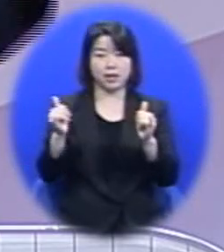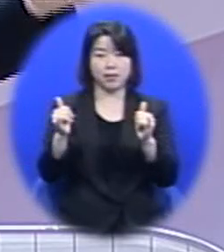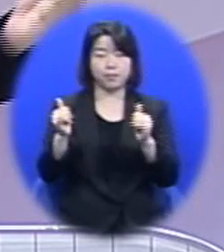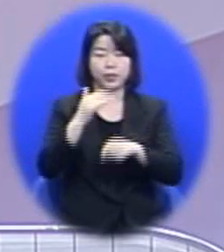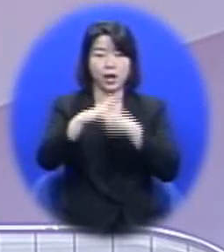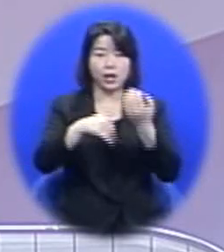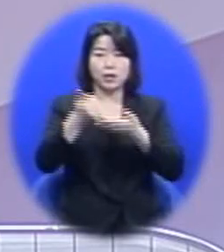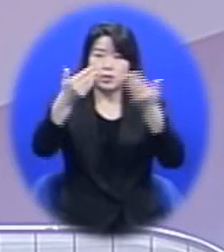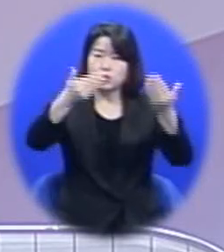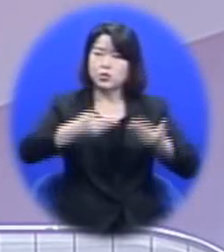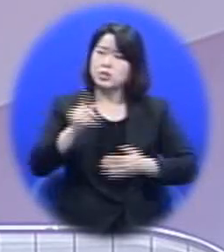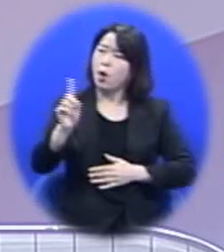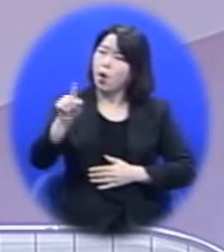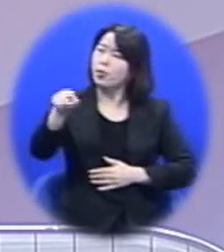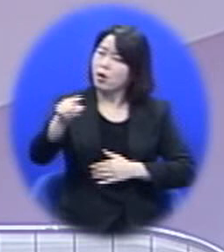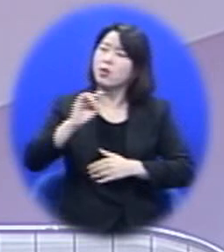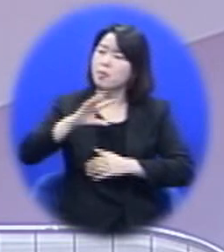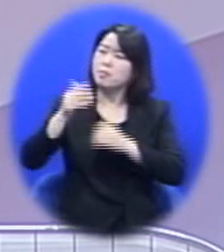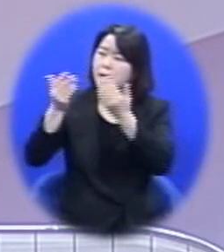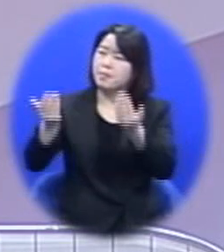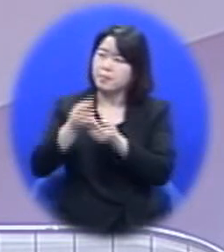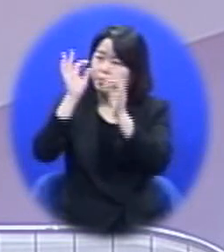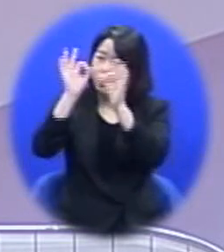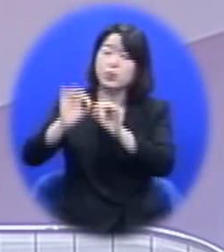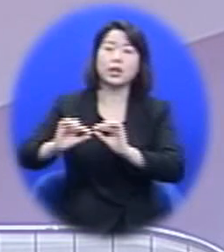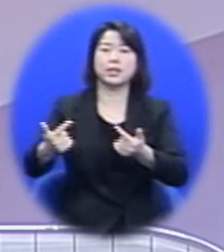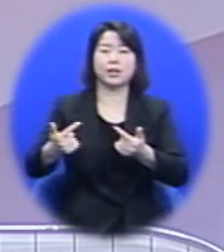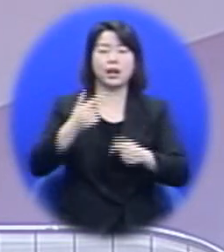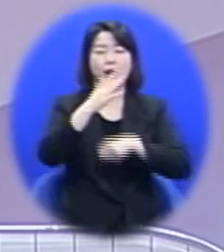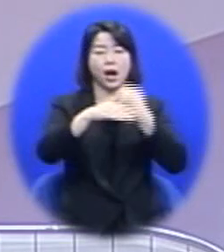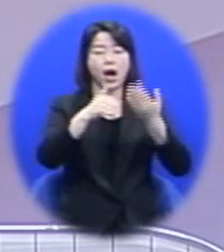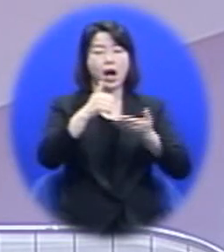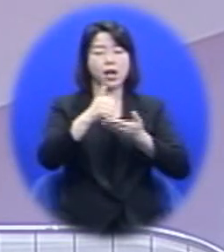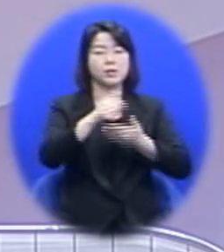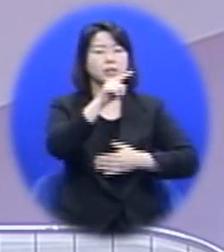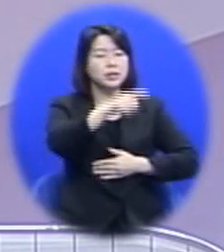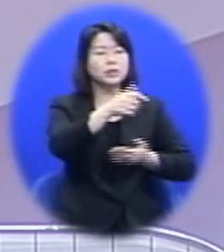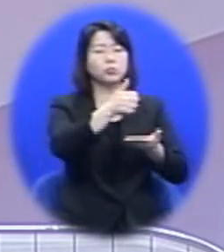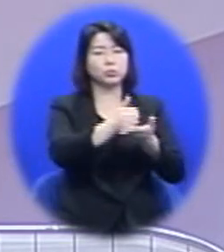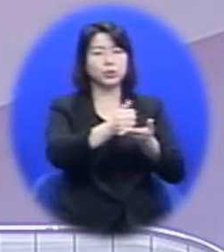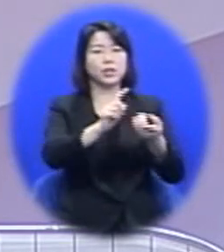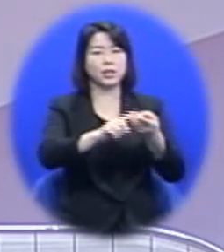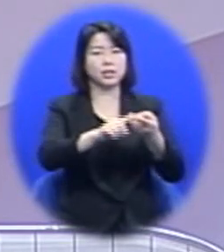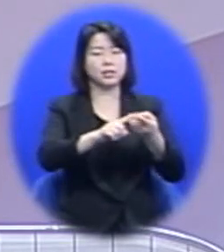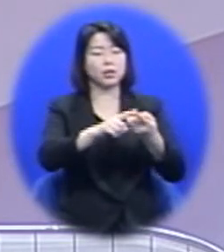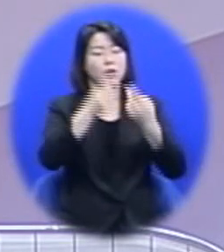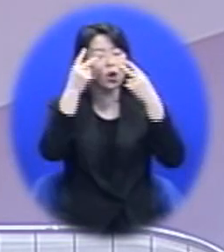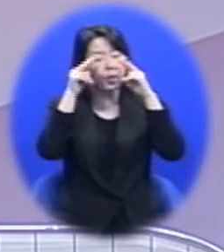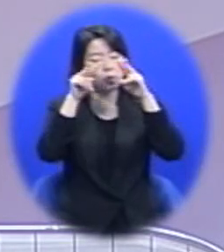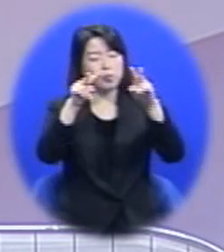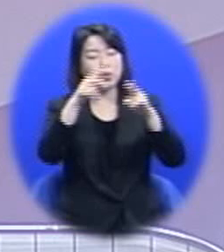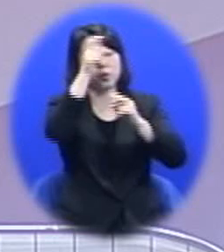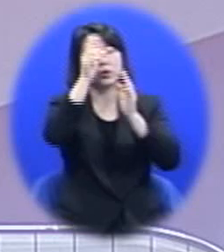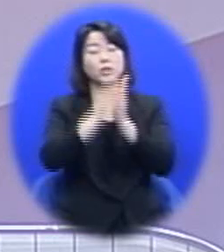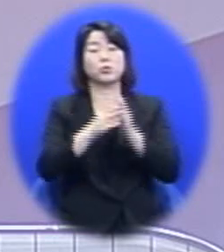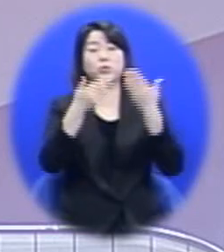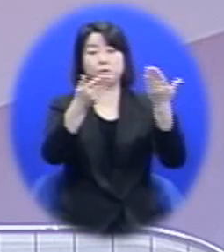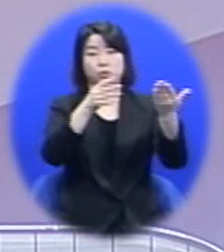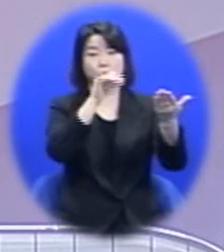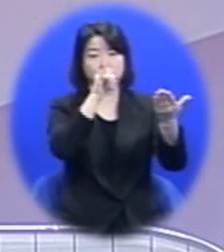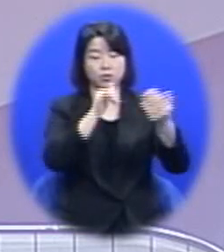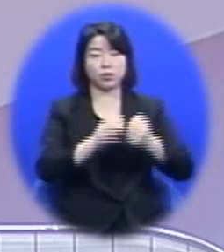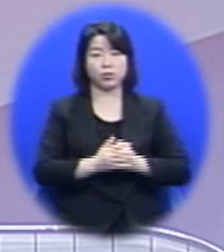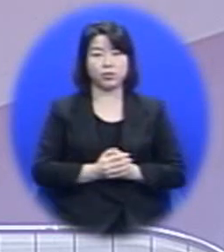그 어떤 것이 아니고 하나님 그분을 다윗은 우러러 보고 그렇게 하나님께 기도하고 있습니다.